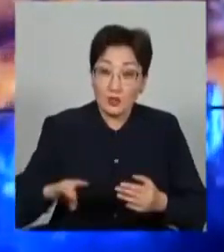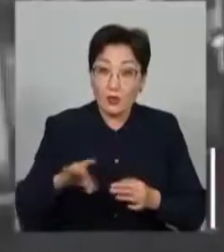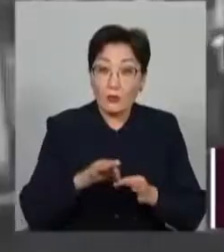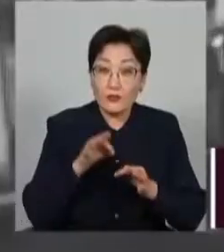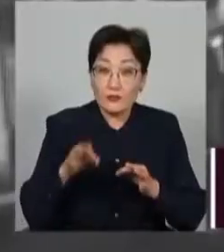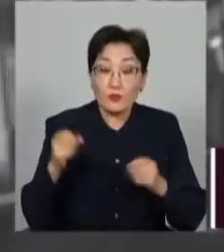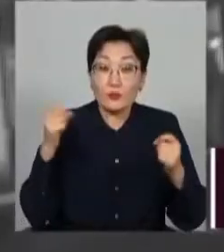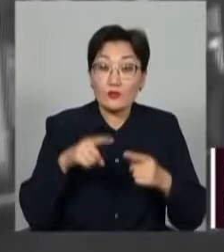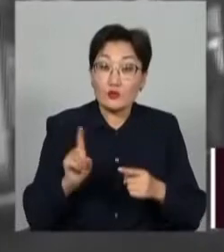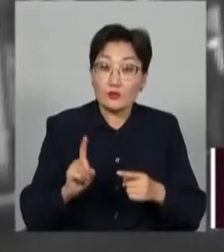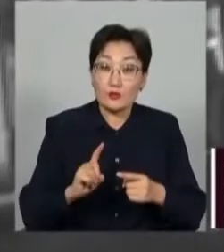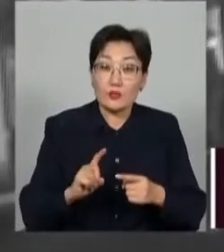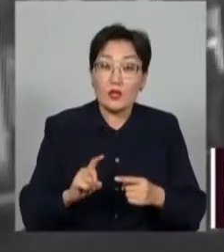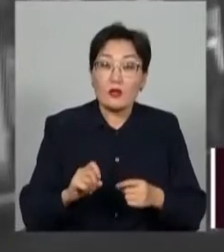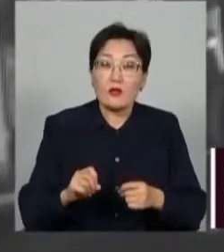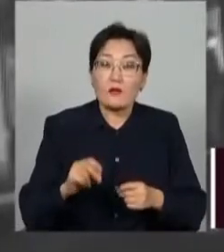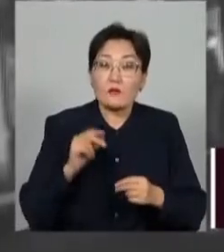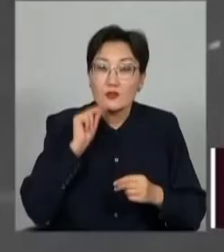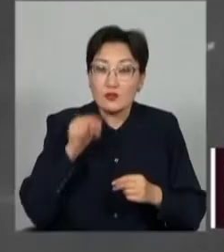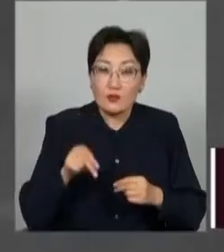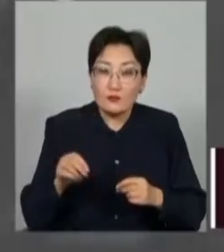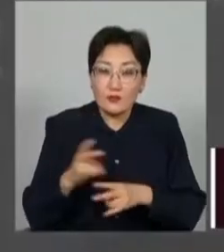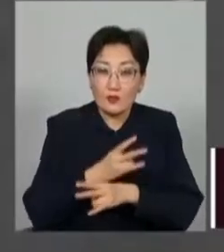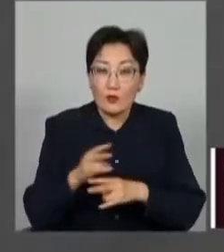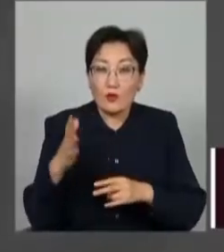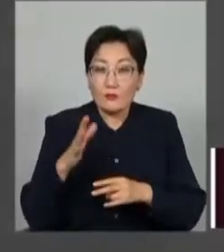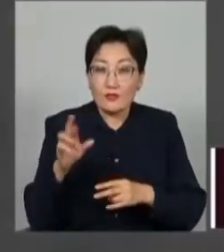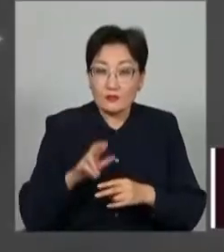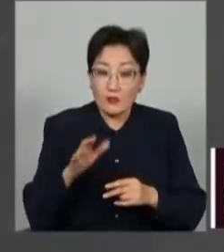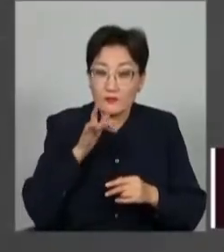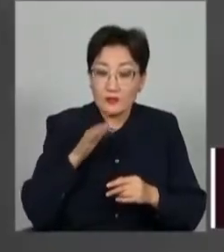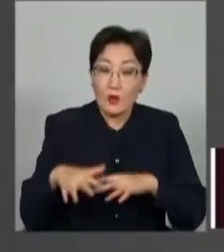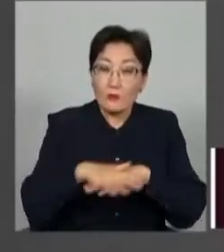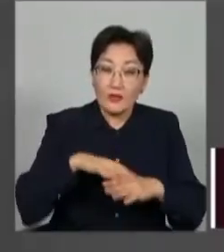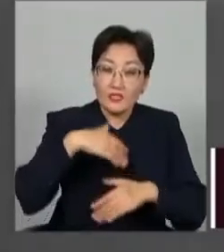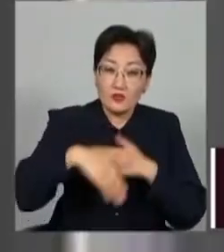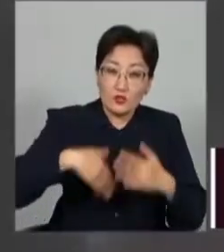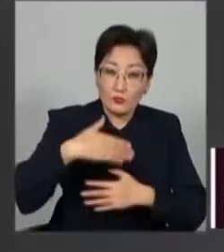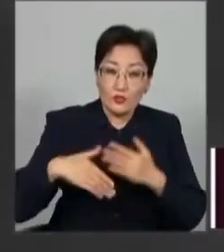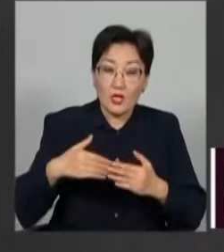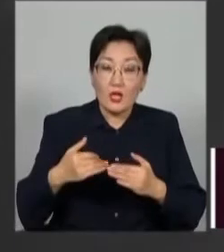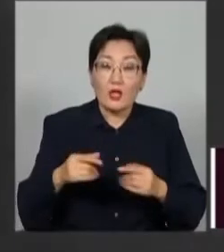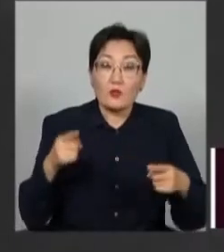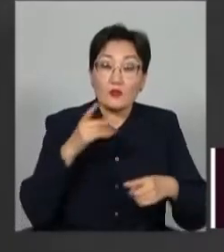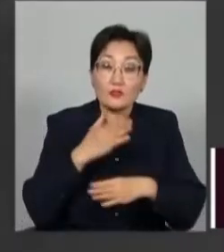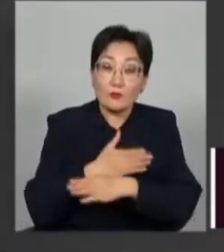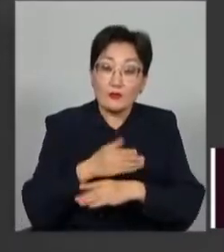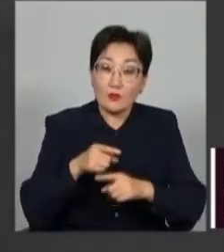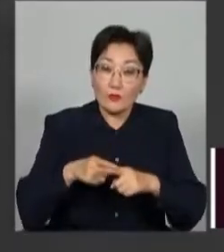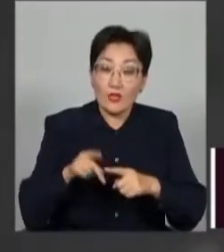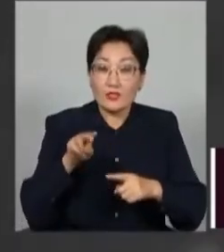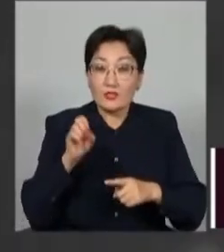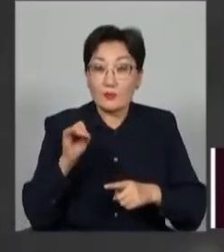области. Выяснилось, что злоумышленник орудовал в ночь на 5 января во время массовых беспорядков на пересечении улиц Казыбекби